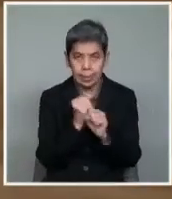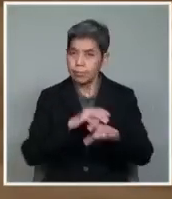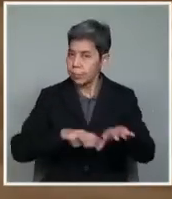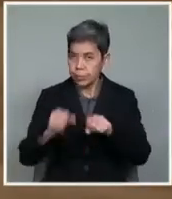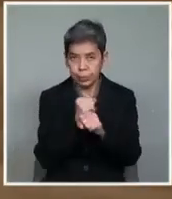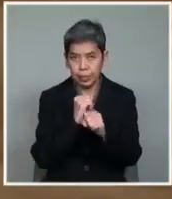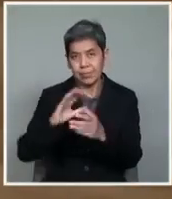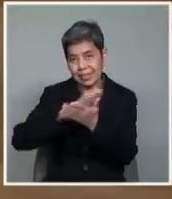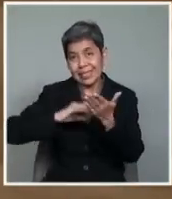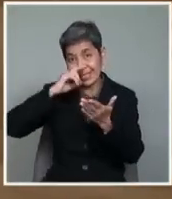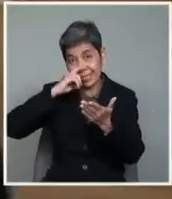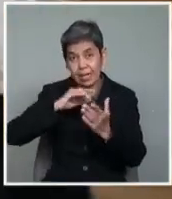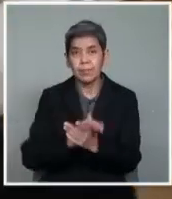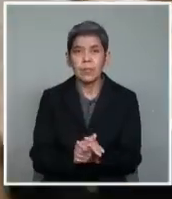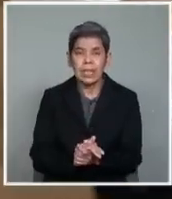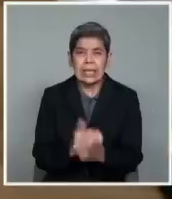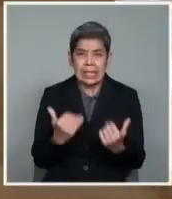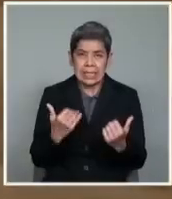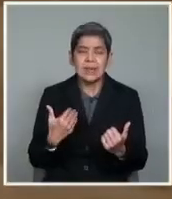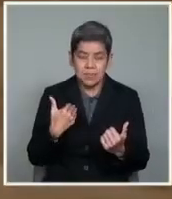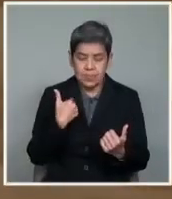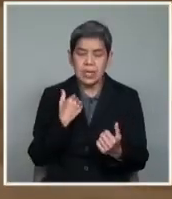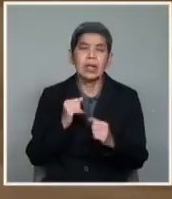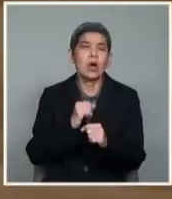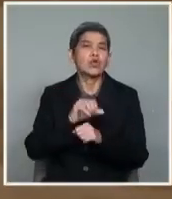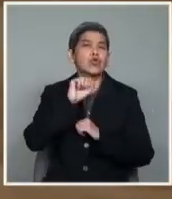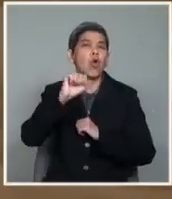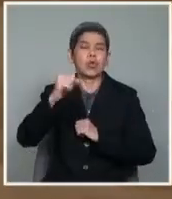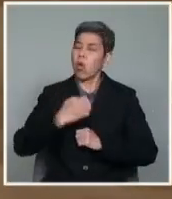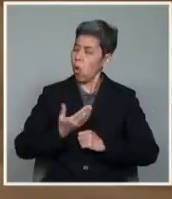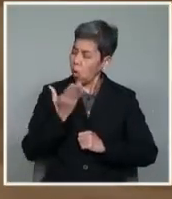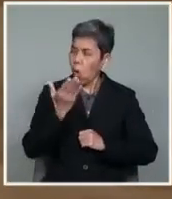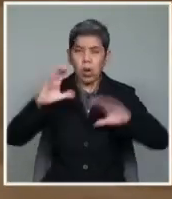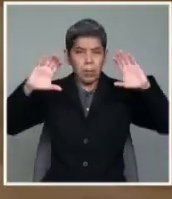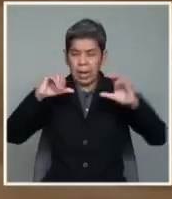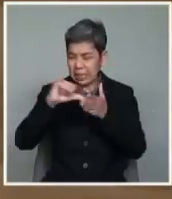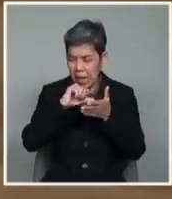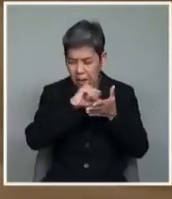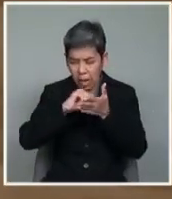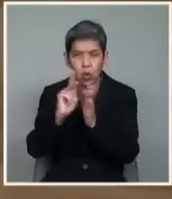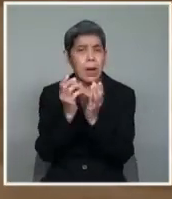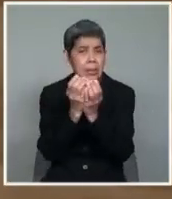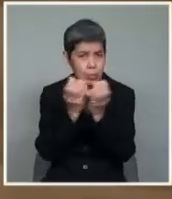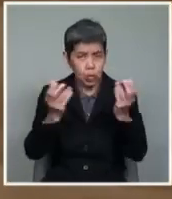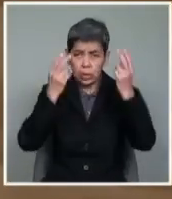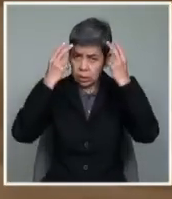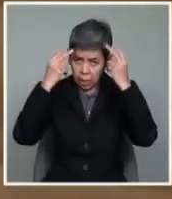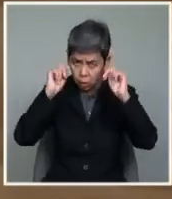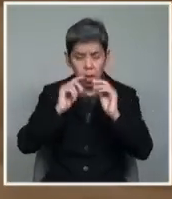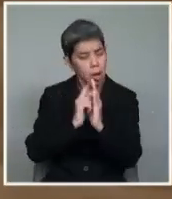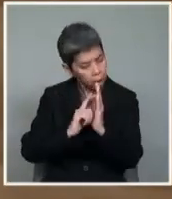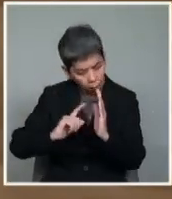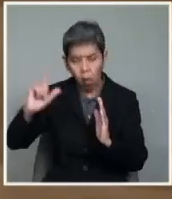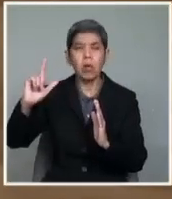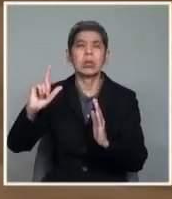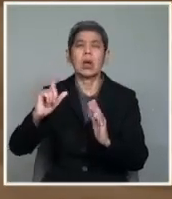ประเทศค่ะขณะที่ผู้นำฝ่ายค้านในสภาผู้แทนราษฎรเรียกร้องให้รัฐบาลเร่งแก้ไขรัฐธรรมนูญและให้นายกรัฐมนตรีลาออก